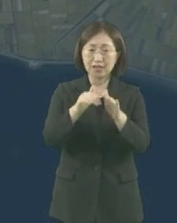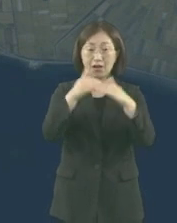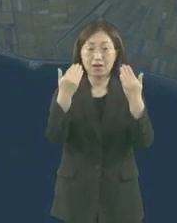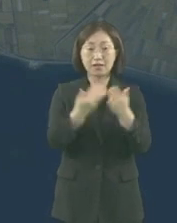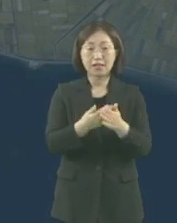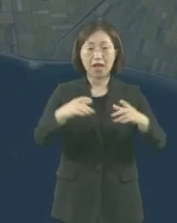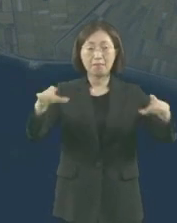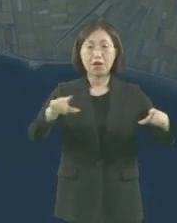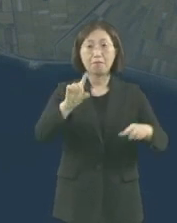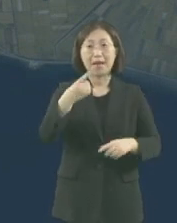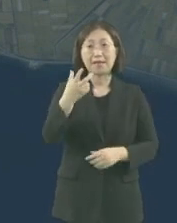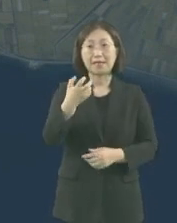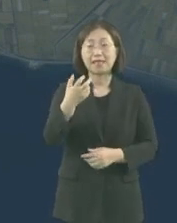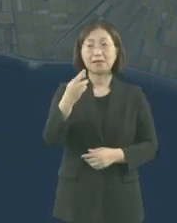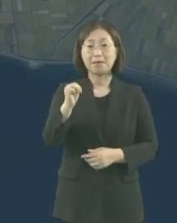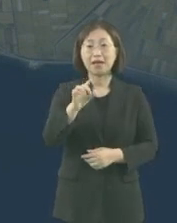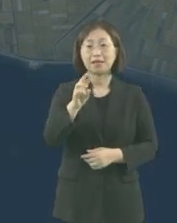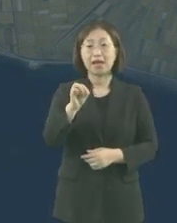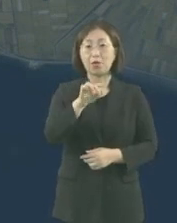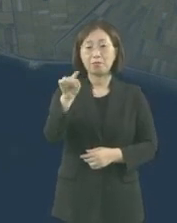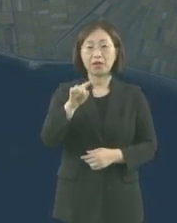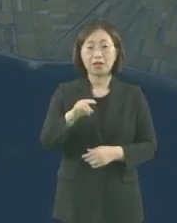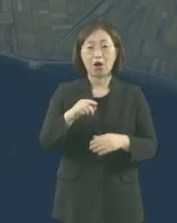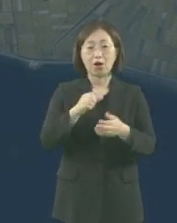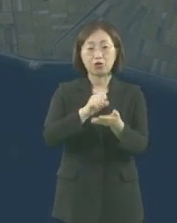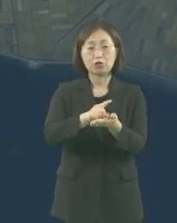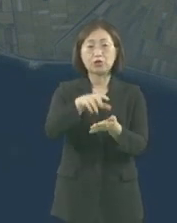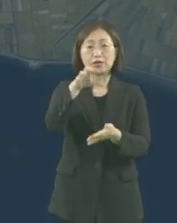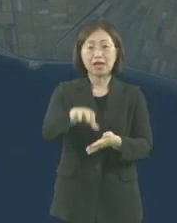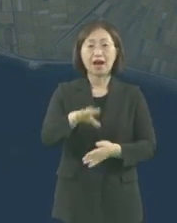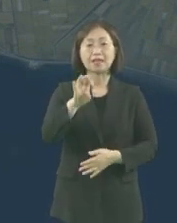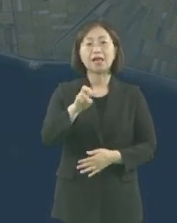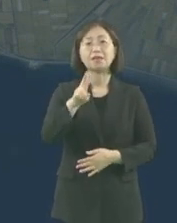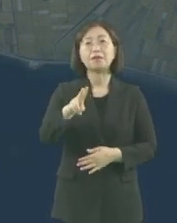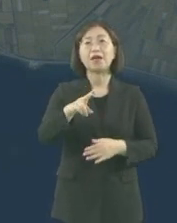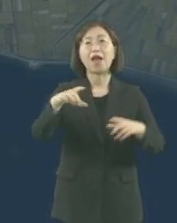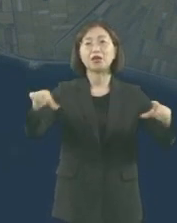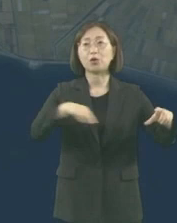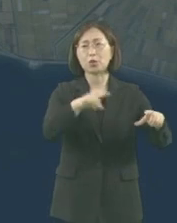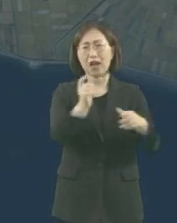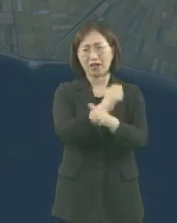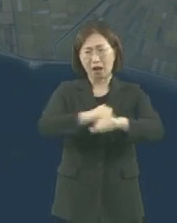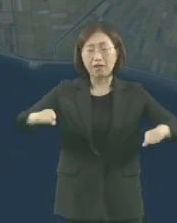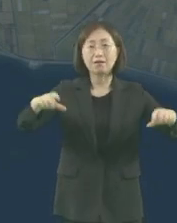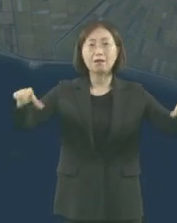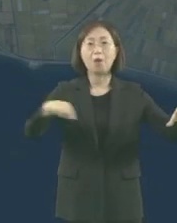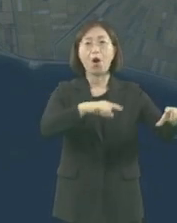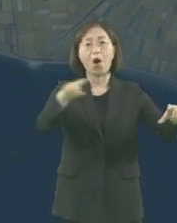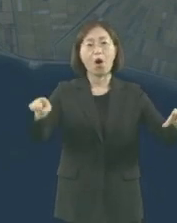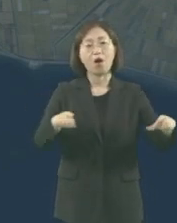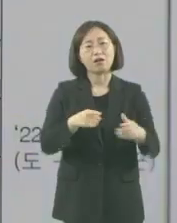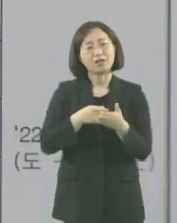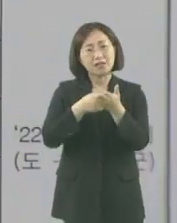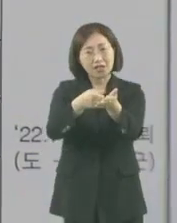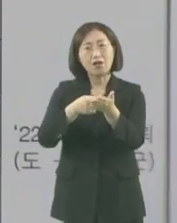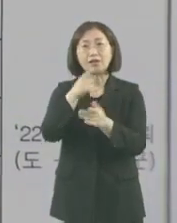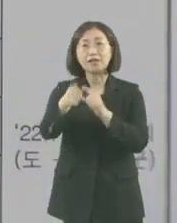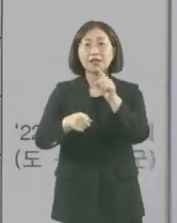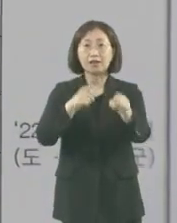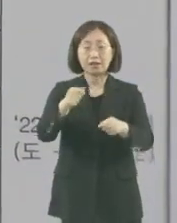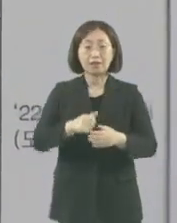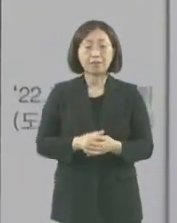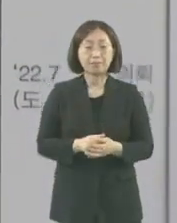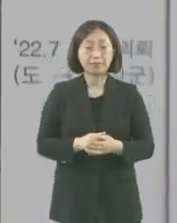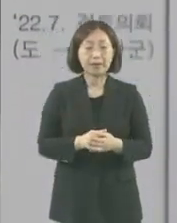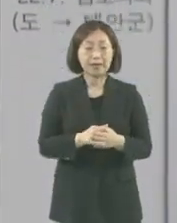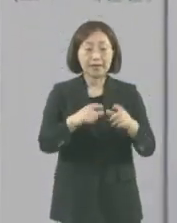면적 172만 제곱미터, 축구장 240개 규모며 신청이 임박한 대단지도 하나 더 있습니다. 특히